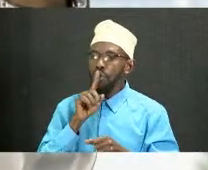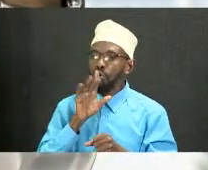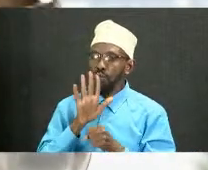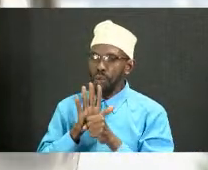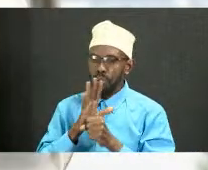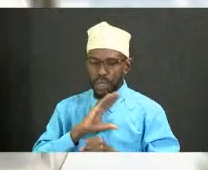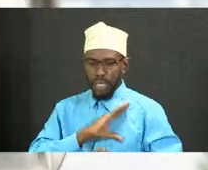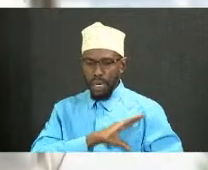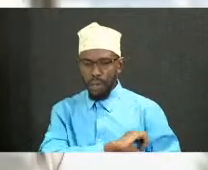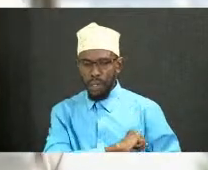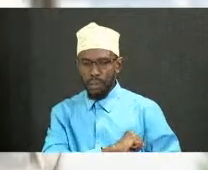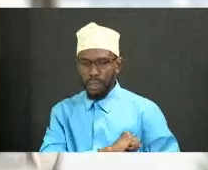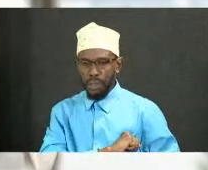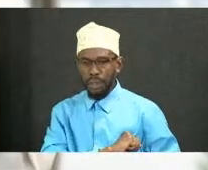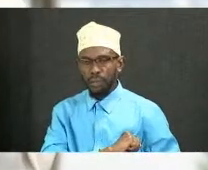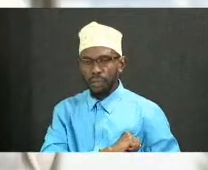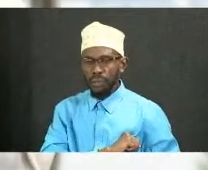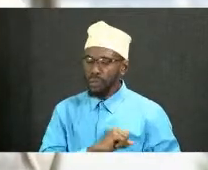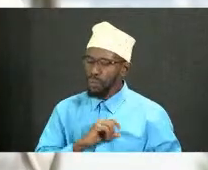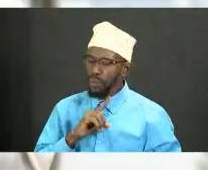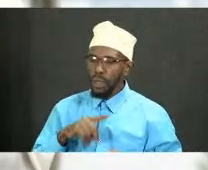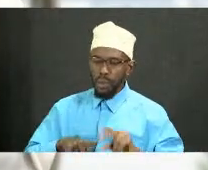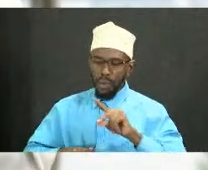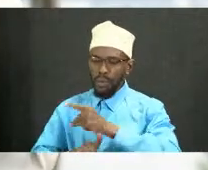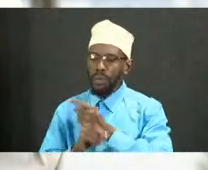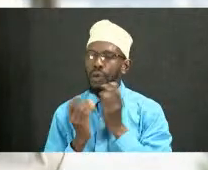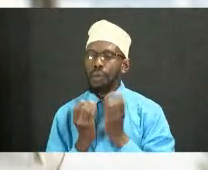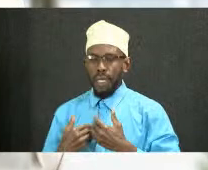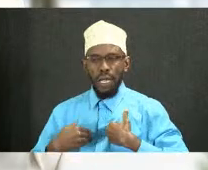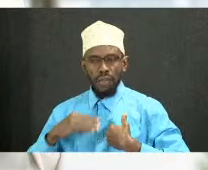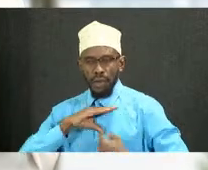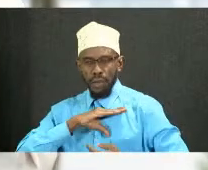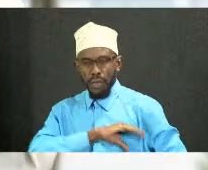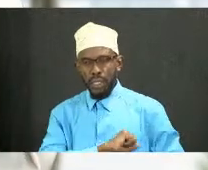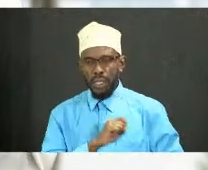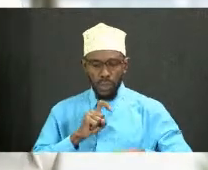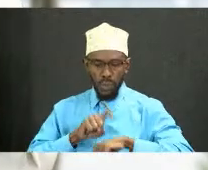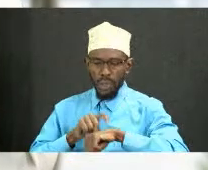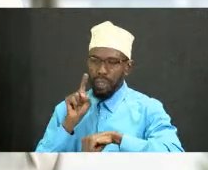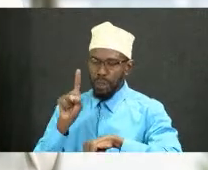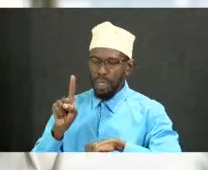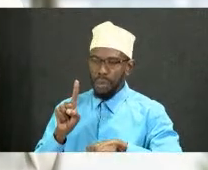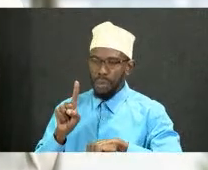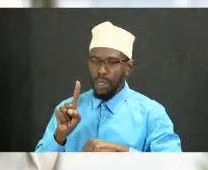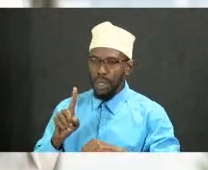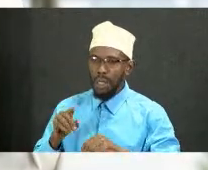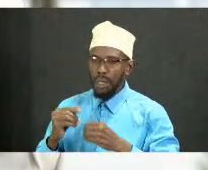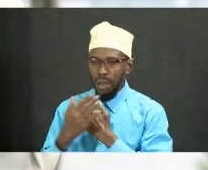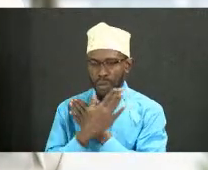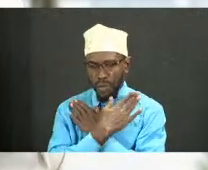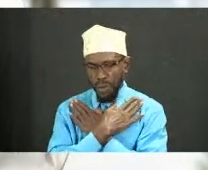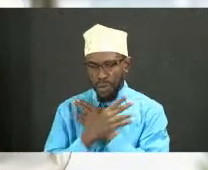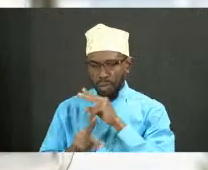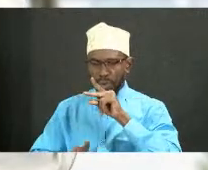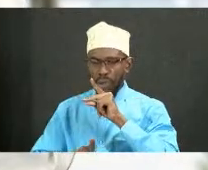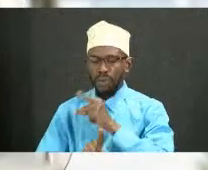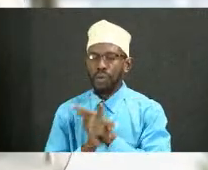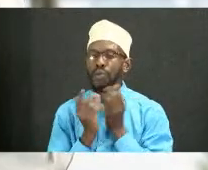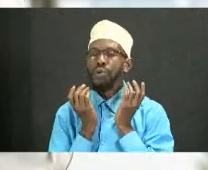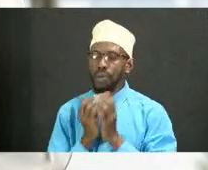bashiris sabirin, alisubiri Mtume Muhammad sallallahu alaihi wasallam. Wakati mmoja Abu Huraira radhiallahu an